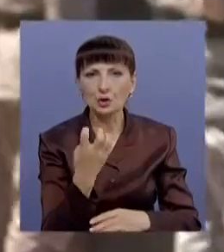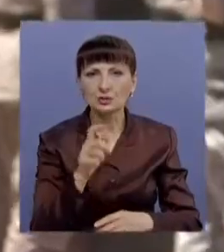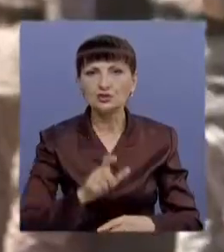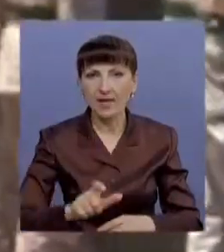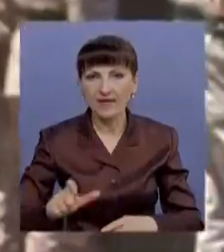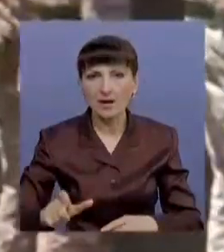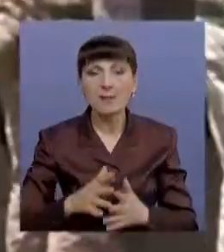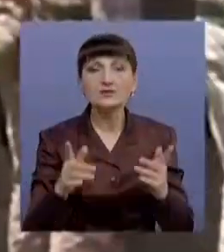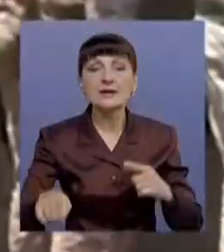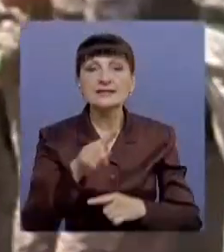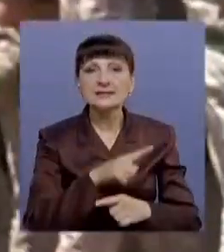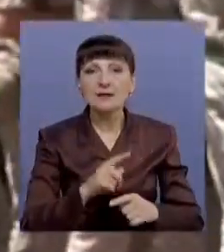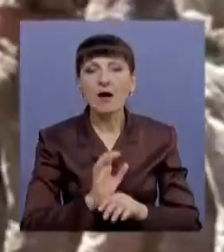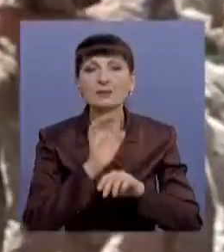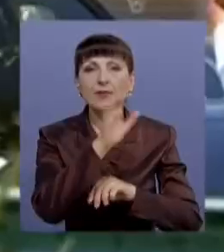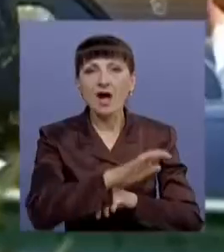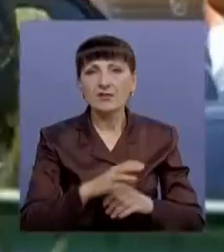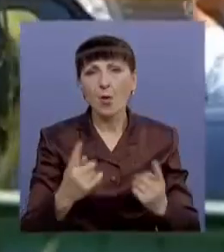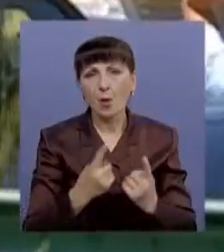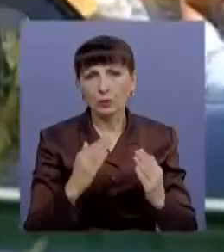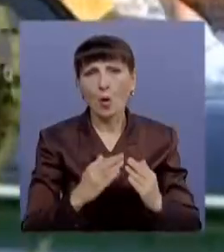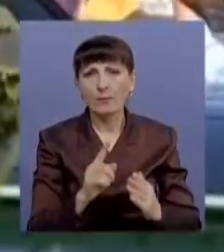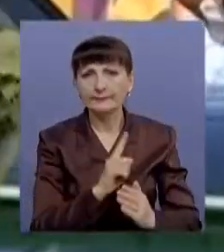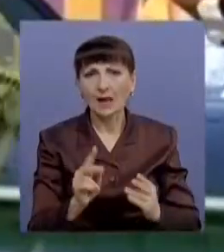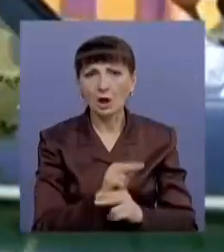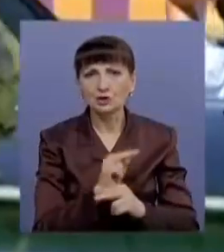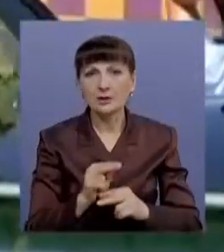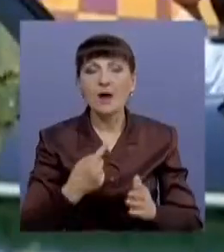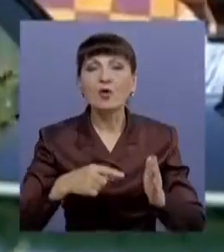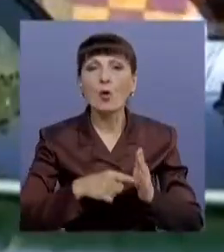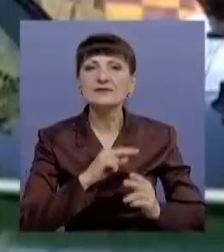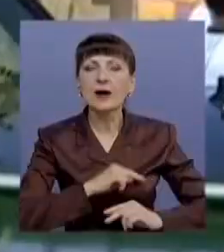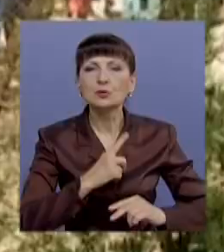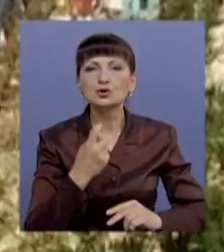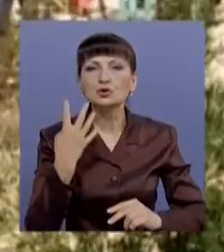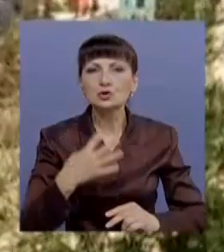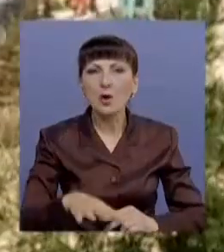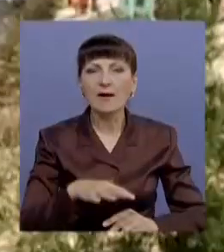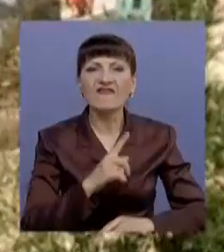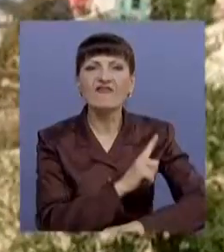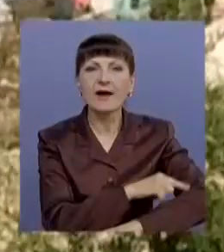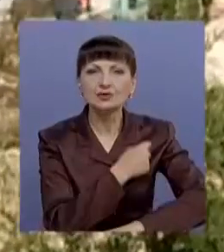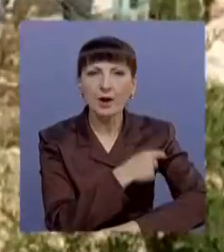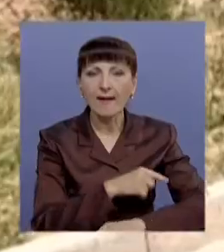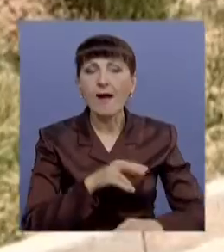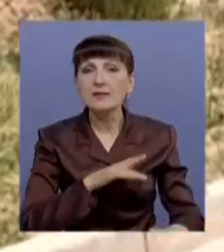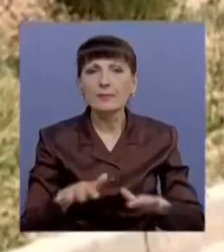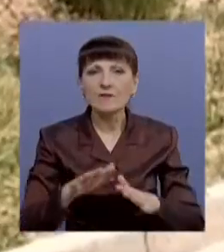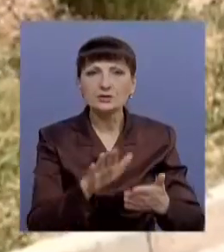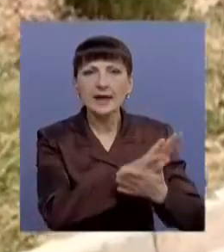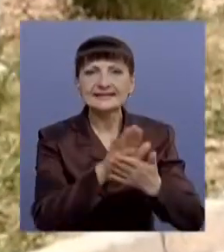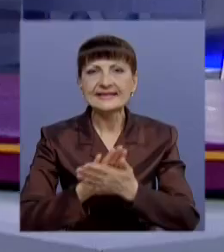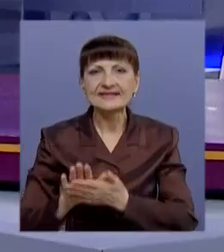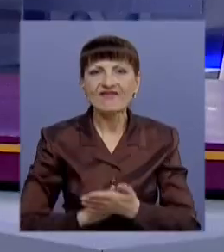человек. Большинство из них отправили на амбулаторное лечение. В Арысе тем временем работают 140 санэпидемиологов. Специалисты проводят